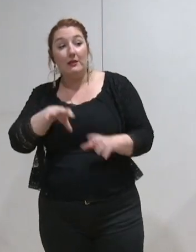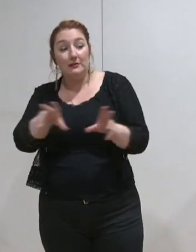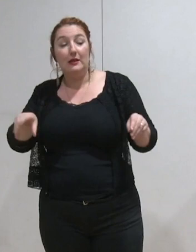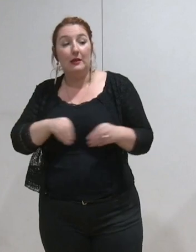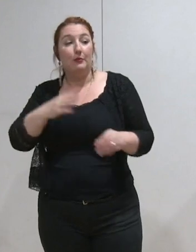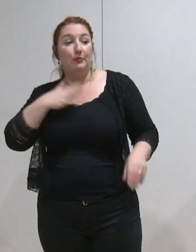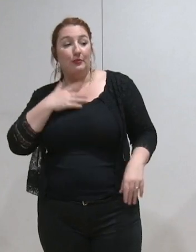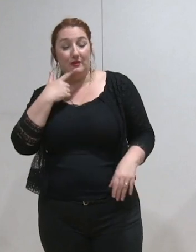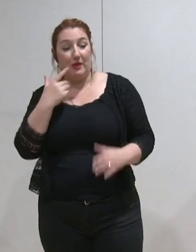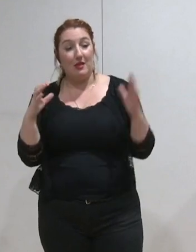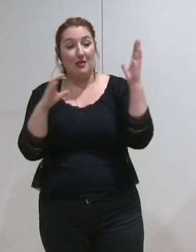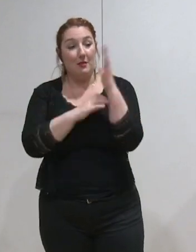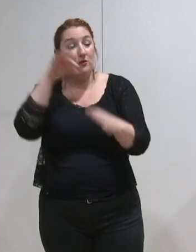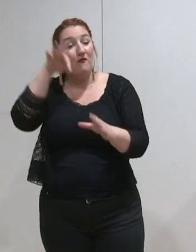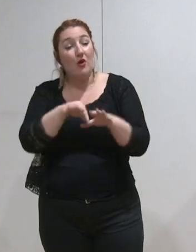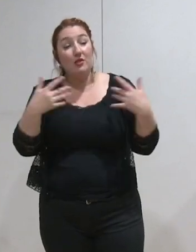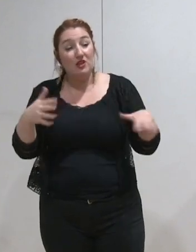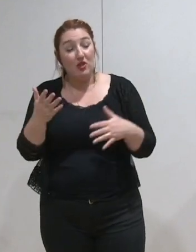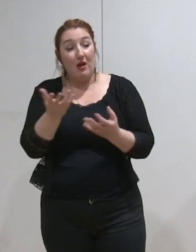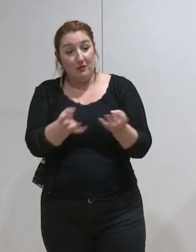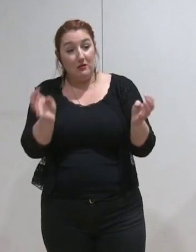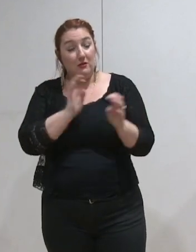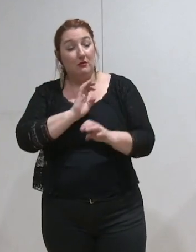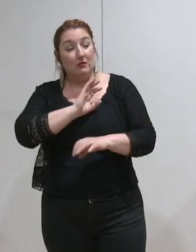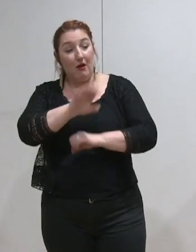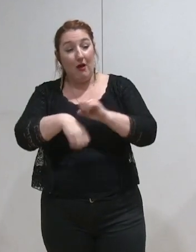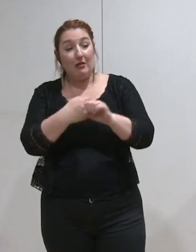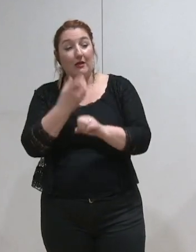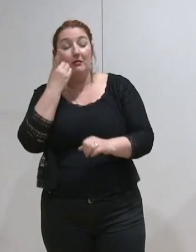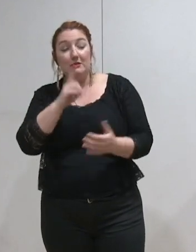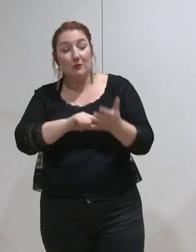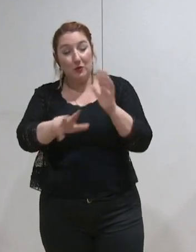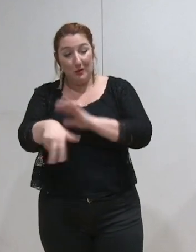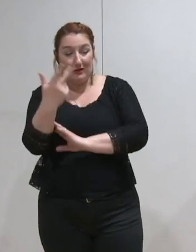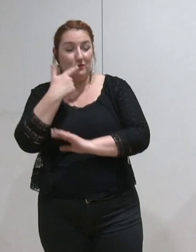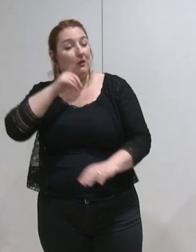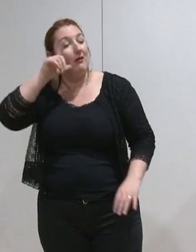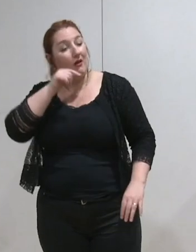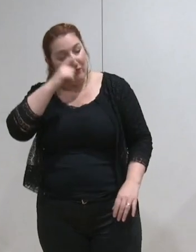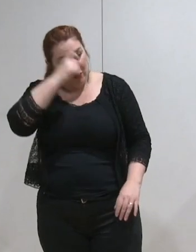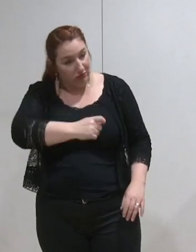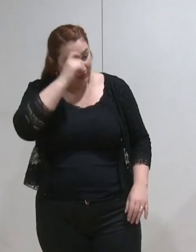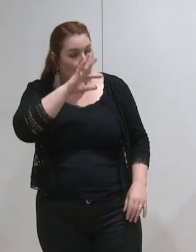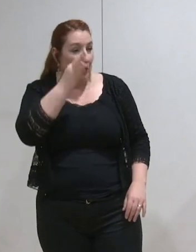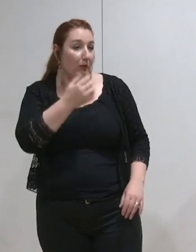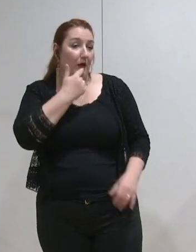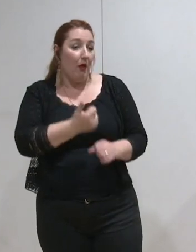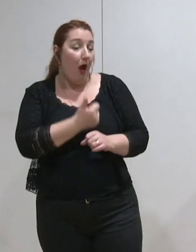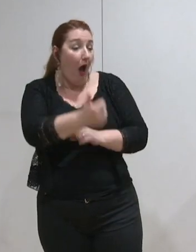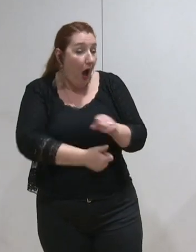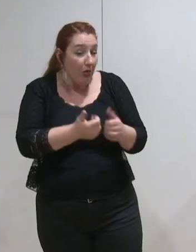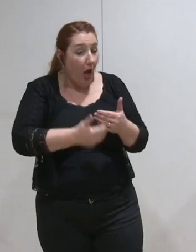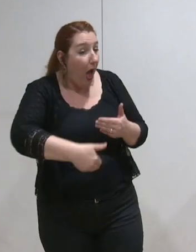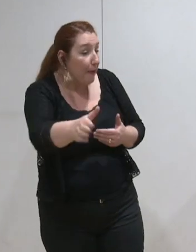votée au sein de ce conseil en décembre 2013 donc c'est un effort que nous saluons mais un an après il serait temps peut-être